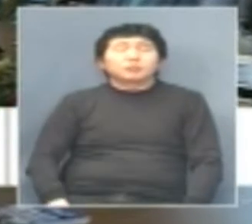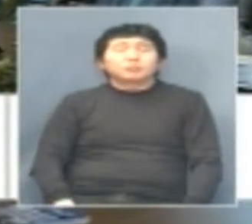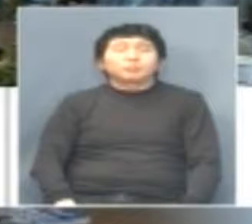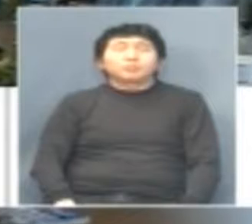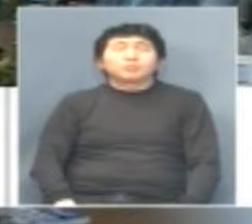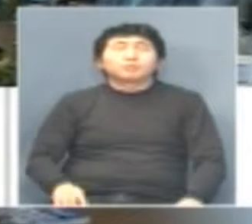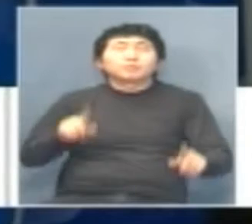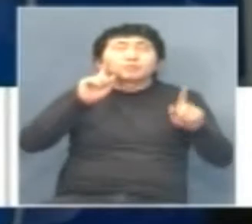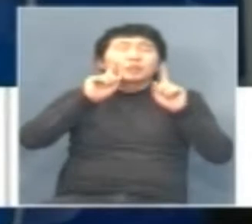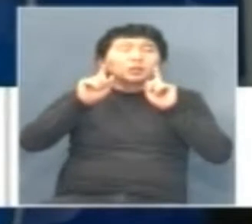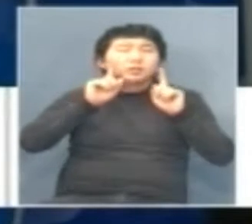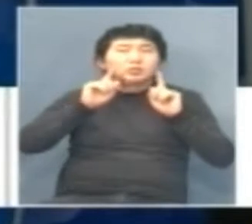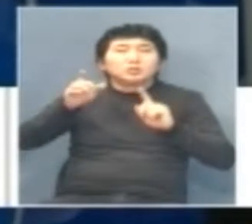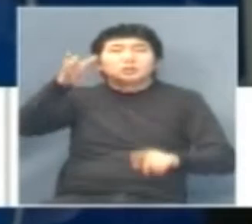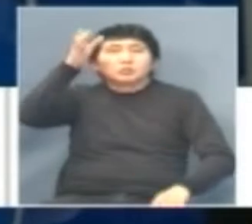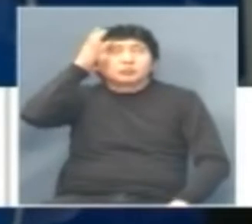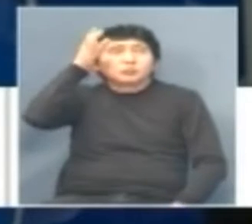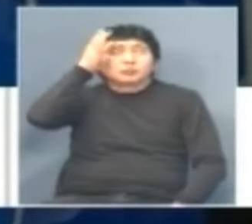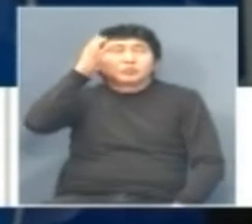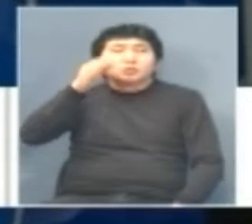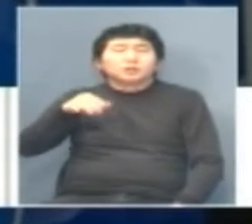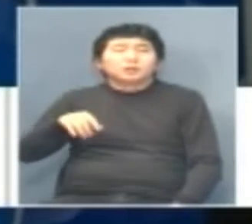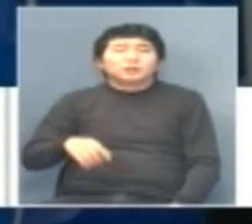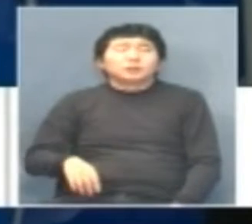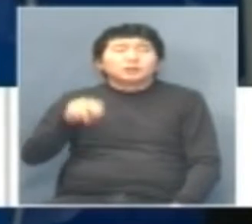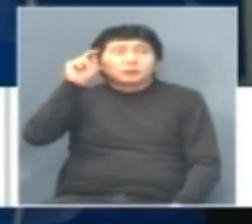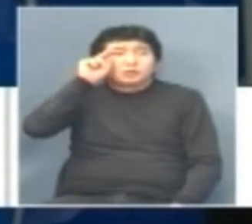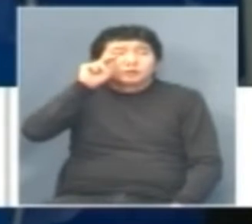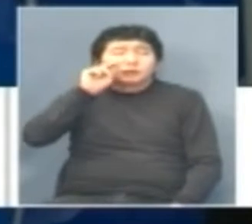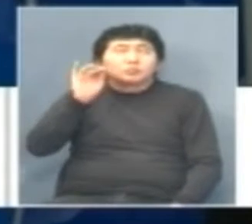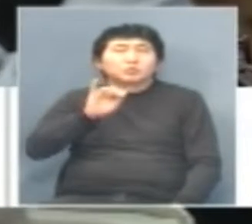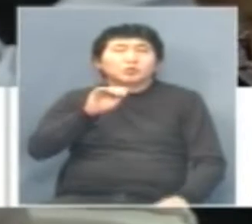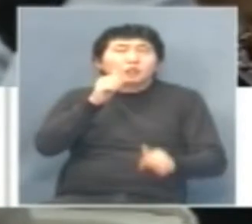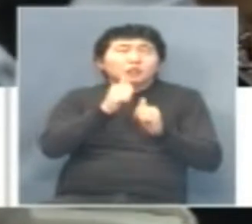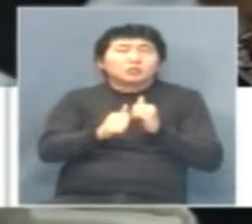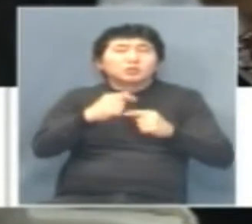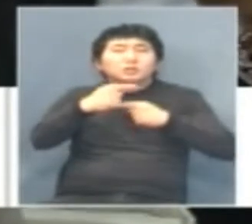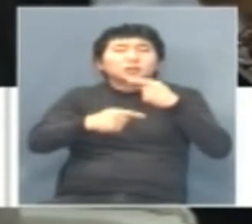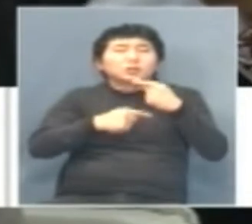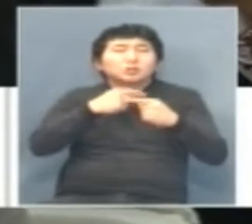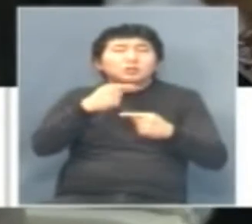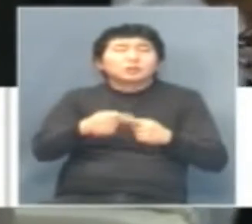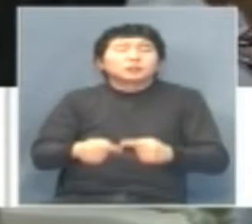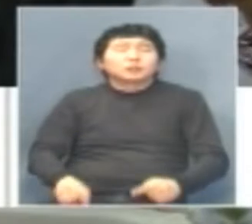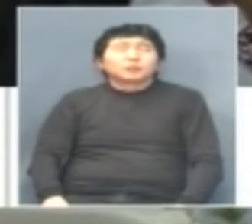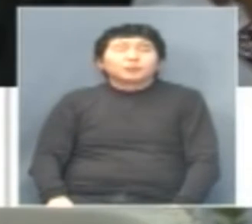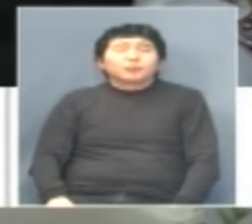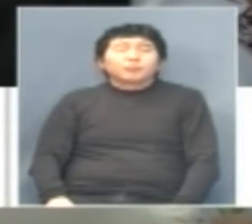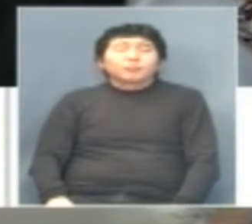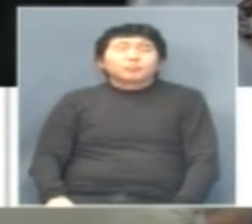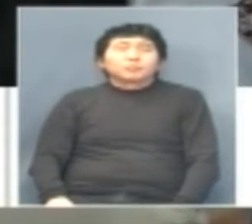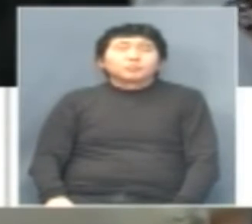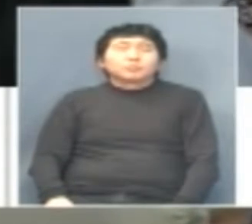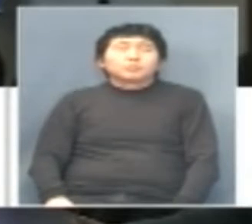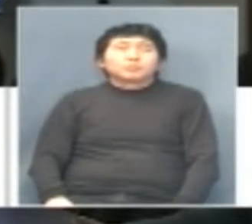Аталмыш жиында сөз сөйлеген ғалымдар осы елде оқып, осы елде өнген әрбір саналы ұрпақ елбасының ерен еңбегін мойындай алу керек деген сөздерді